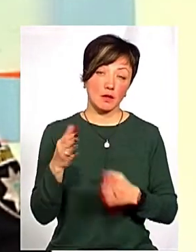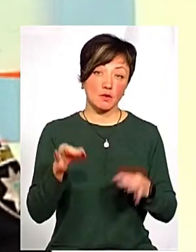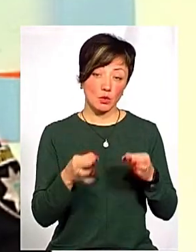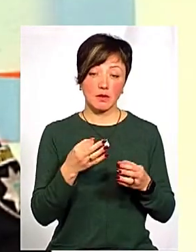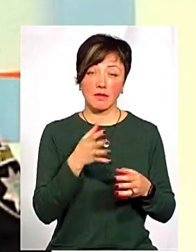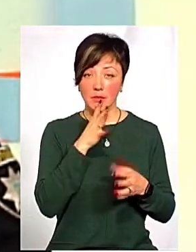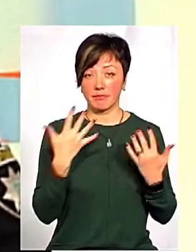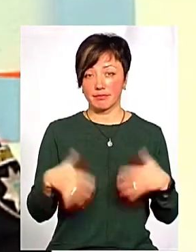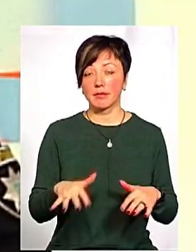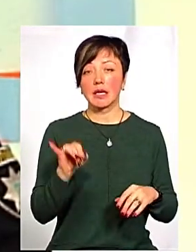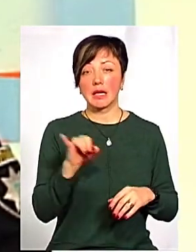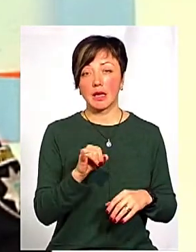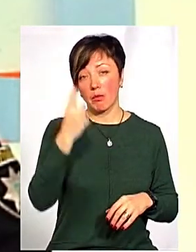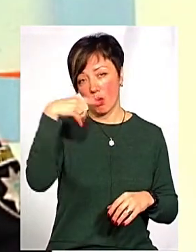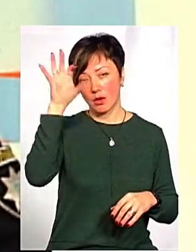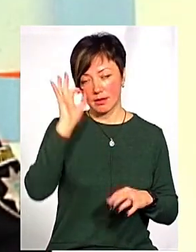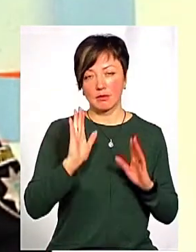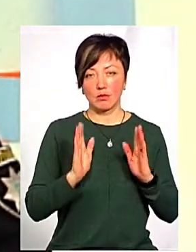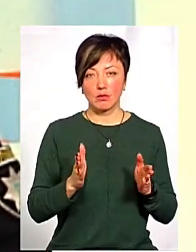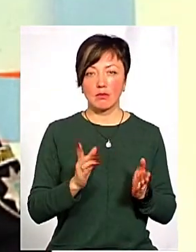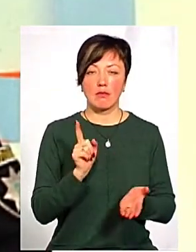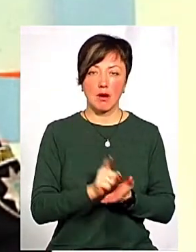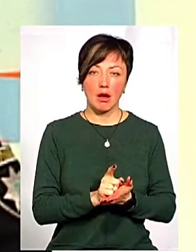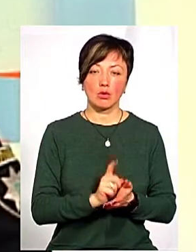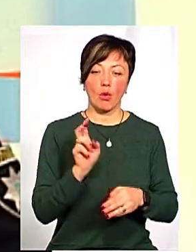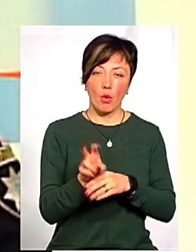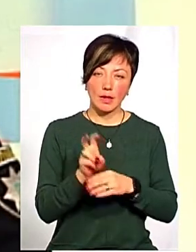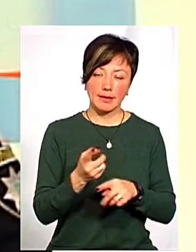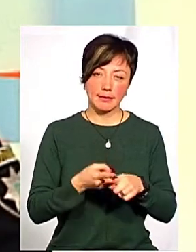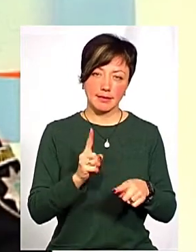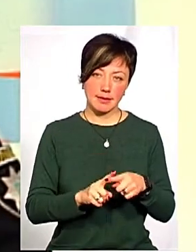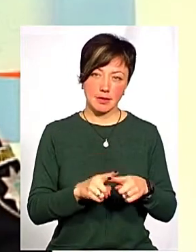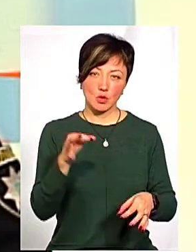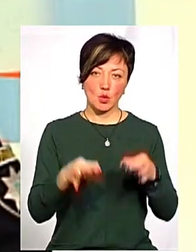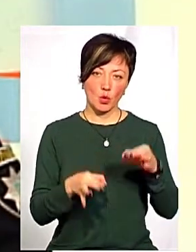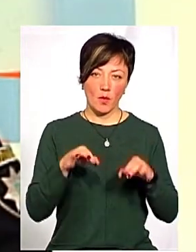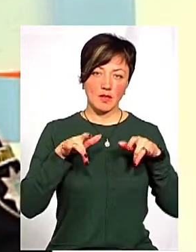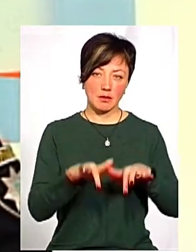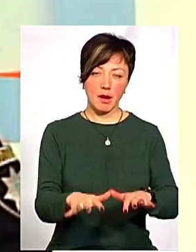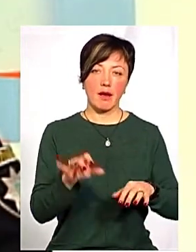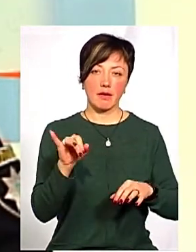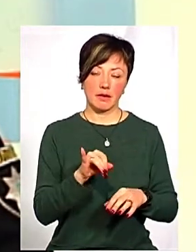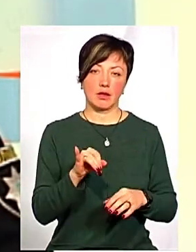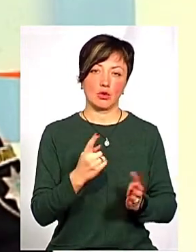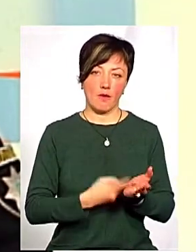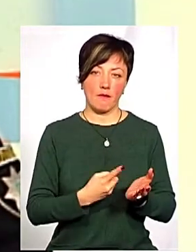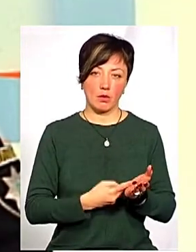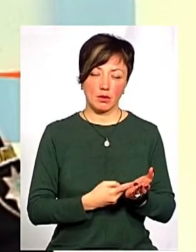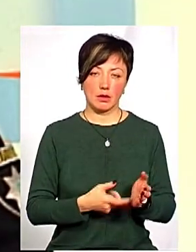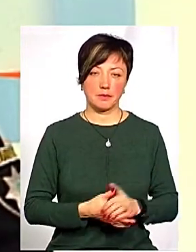і, в принципі, поліцейських, які мають ходити на ці суди,